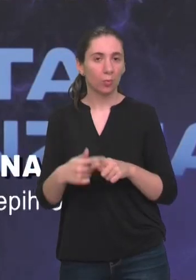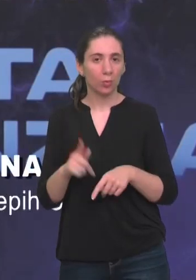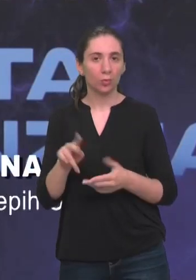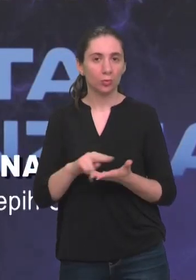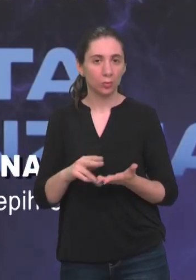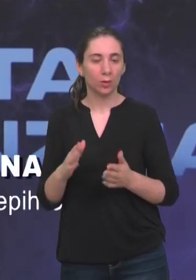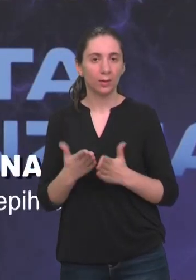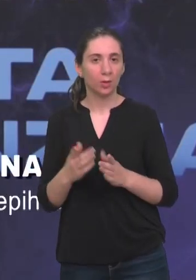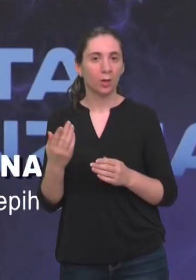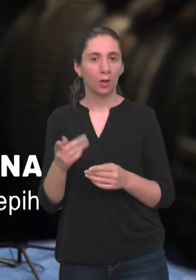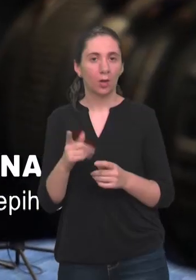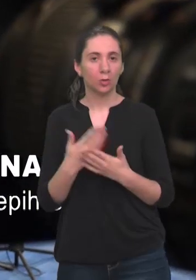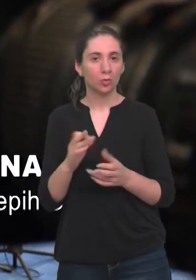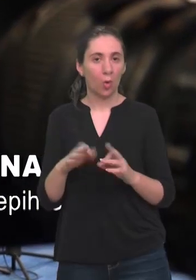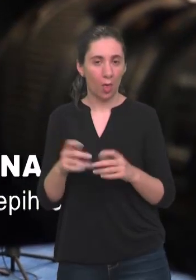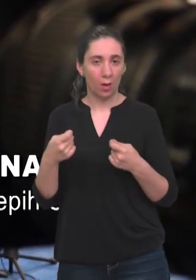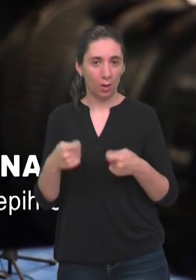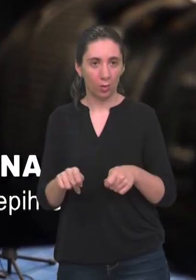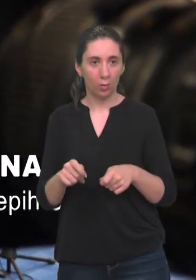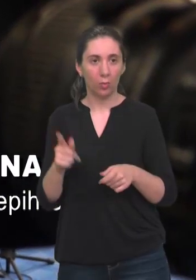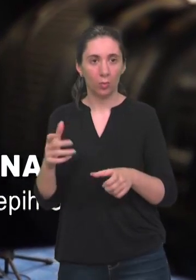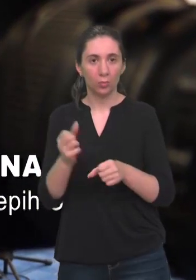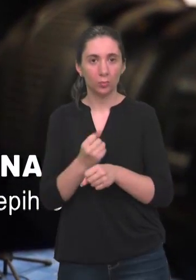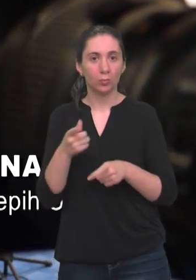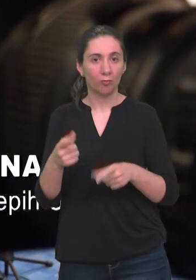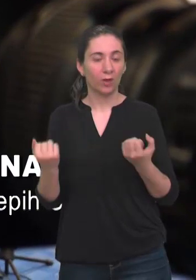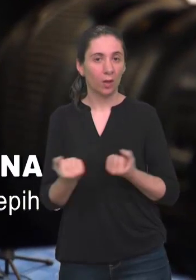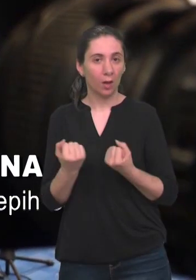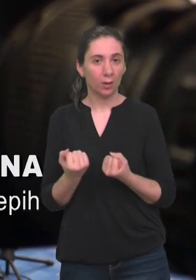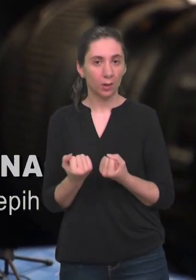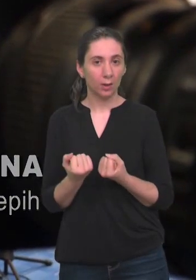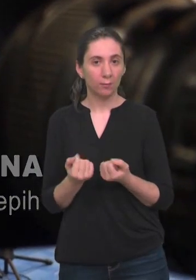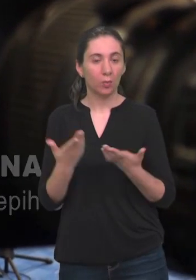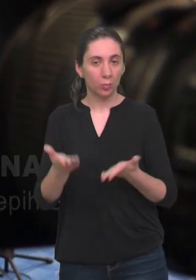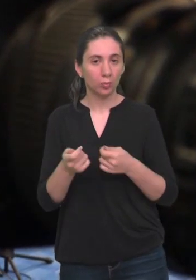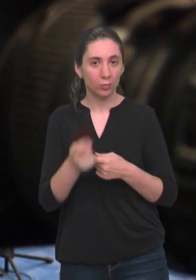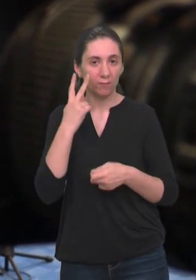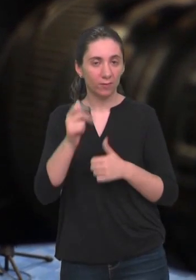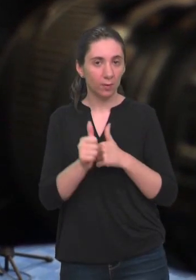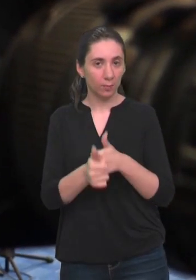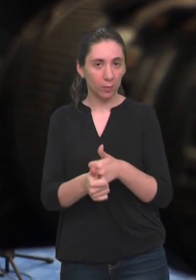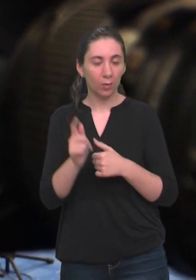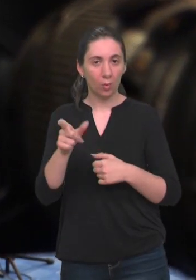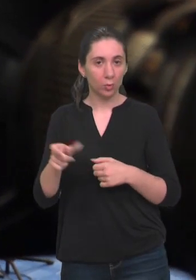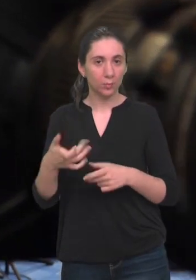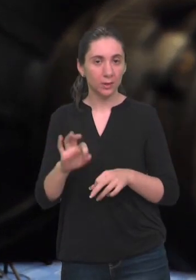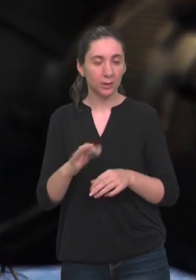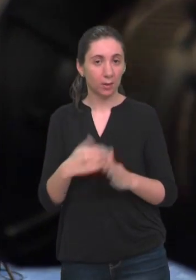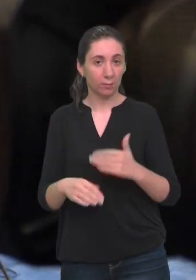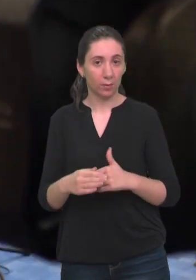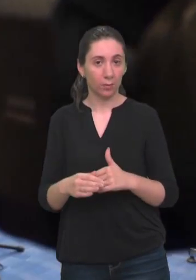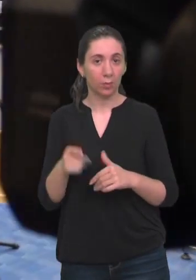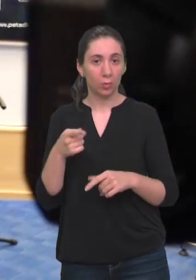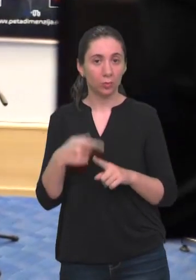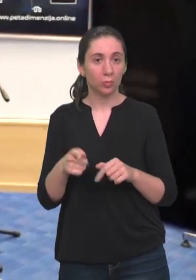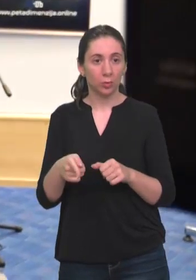čitateljski klub Zola, koji je iznimno uspješan upravo, evo, zahvaljujući ovim aktivnostima pružanja usluge videćeg pratitelja osobama s invaliditetom, upravo